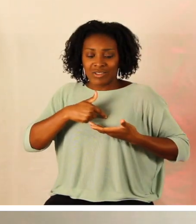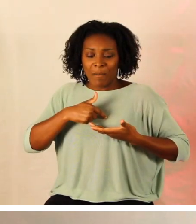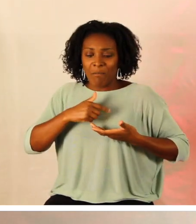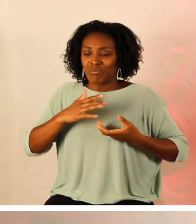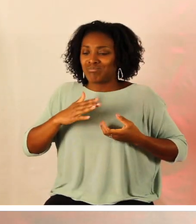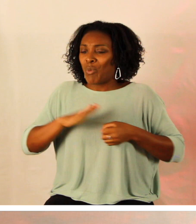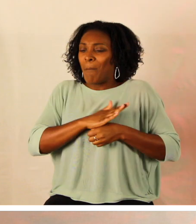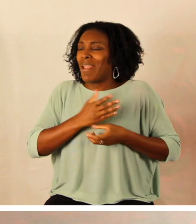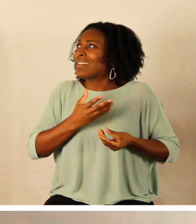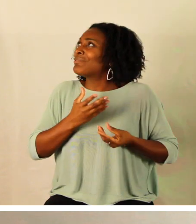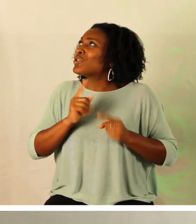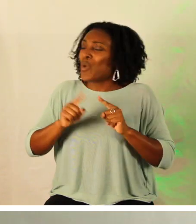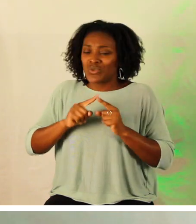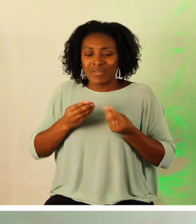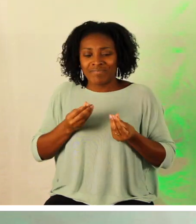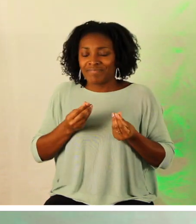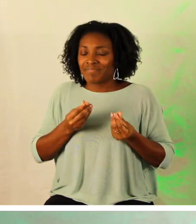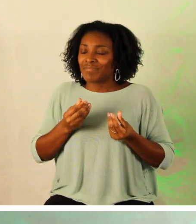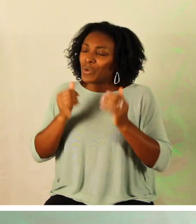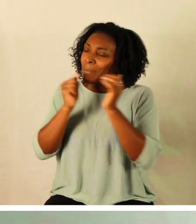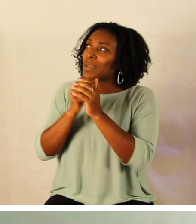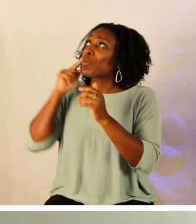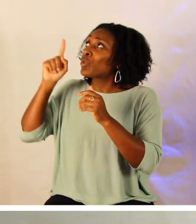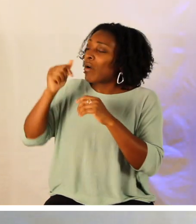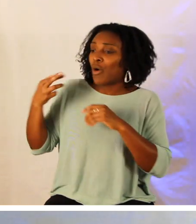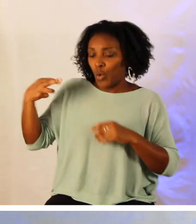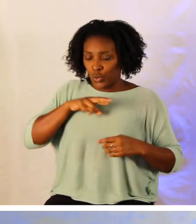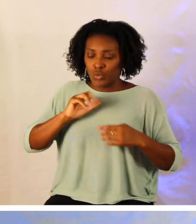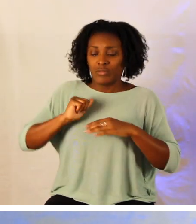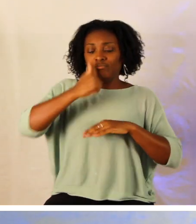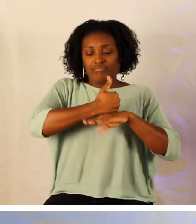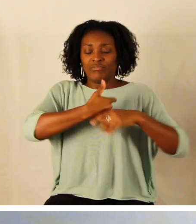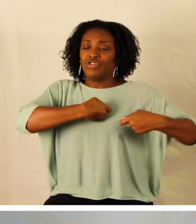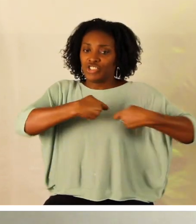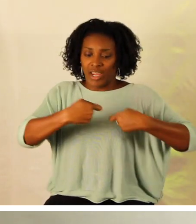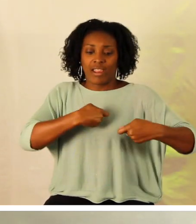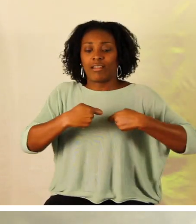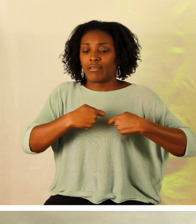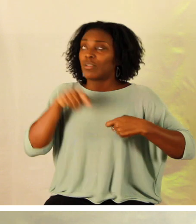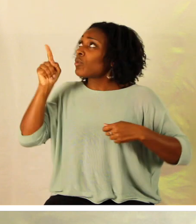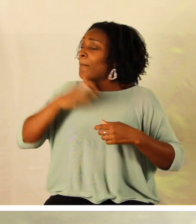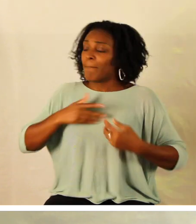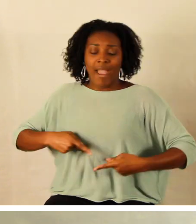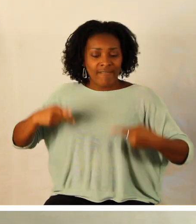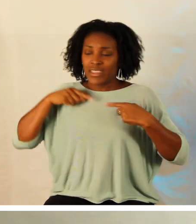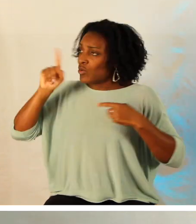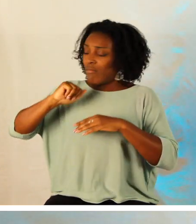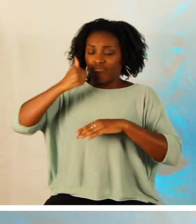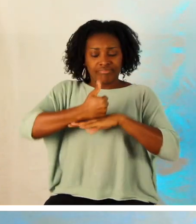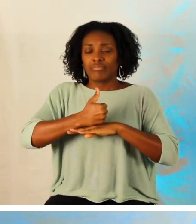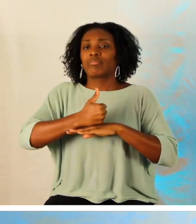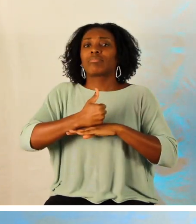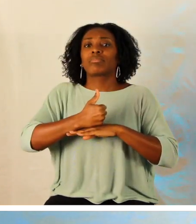Seigneur, je prie ce matin pour que tu sois le roi de mon cœur. Que rien d'autre ne compte que toi dans ma vie.